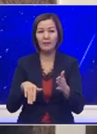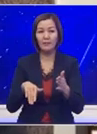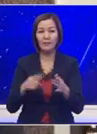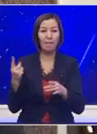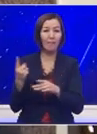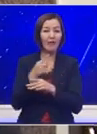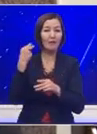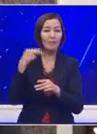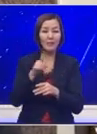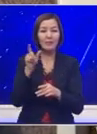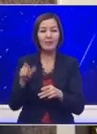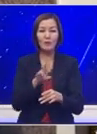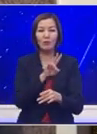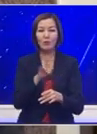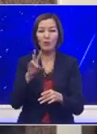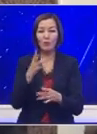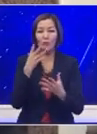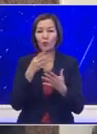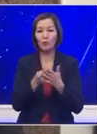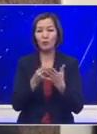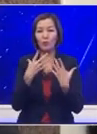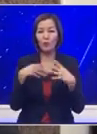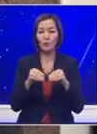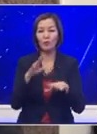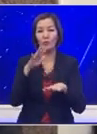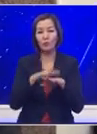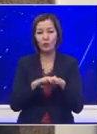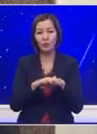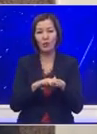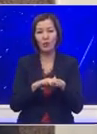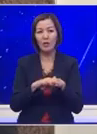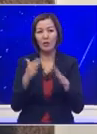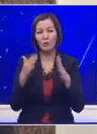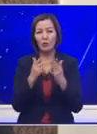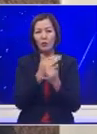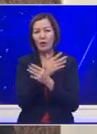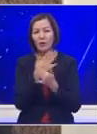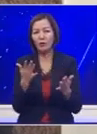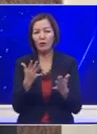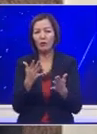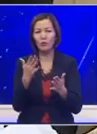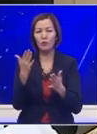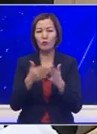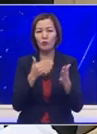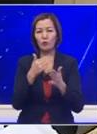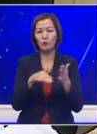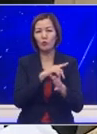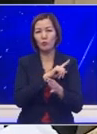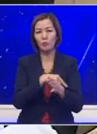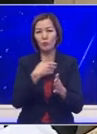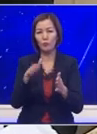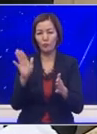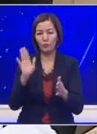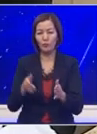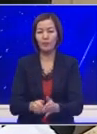тұңғыш президенттің өзінің отбасының шоттарына мүлкіне деген кепілдіктер күшін жояды. Еске салайық,